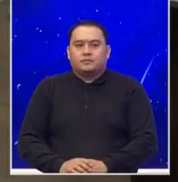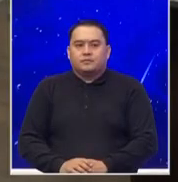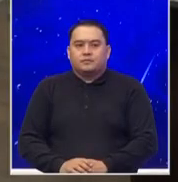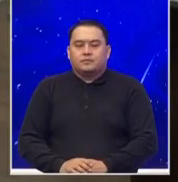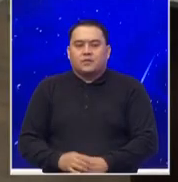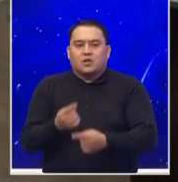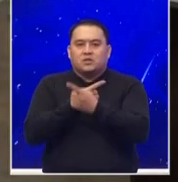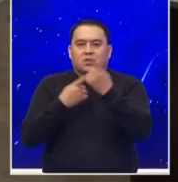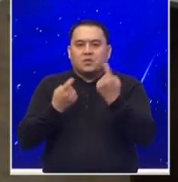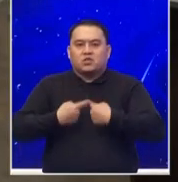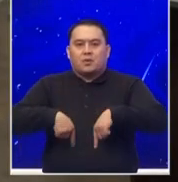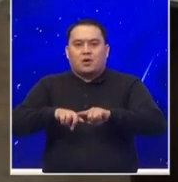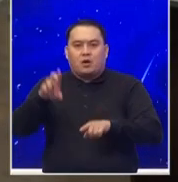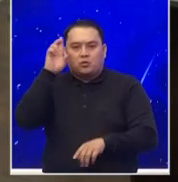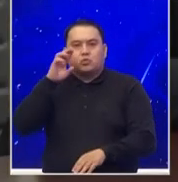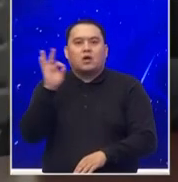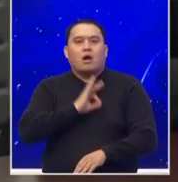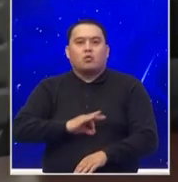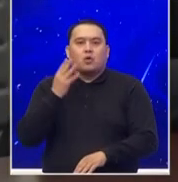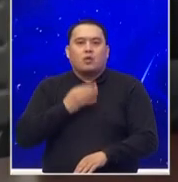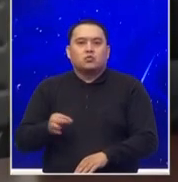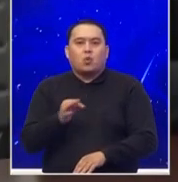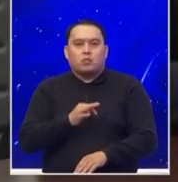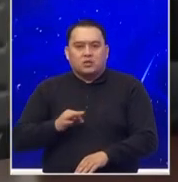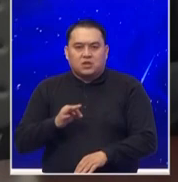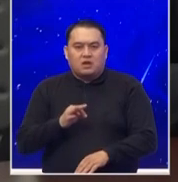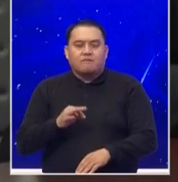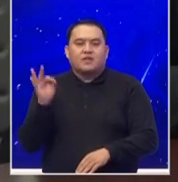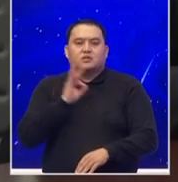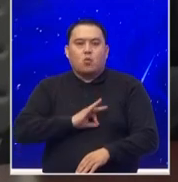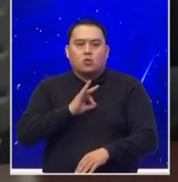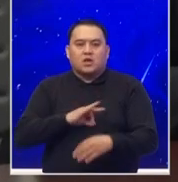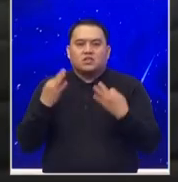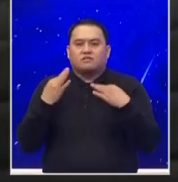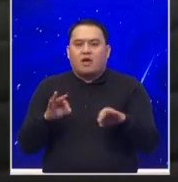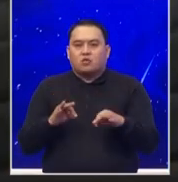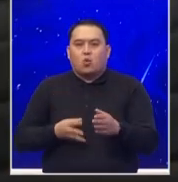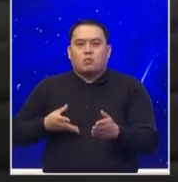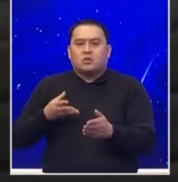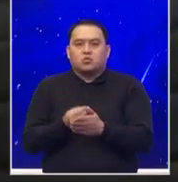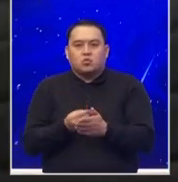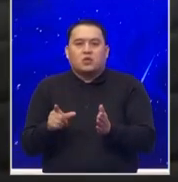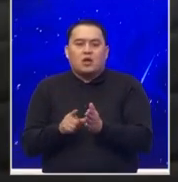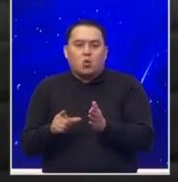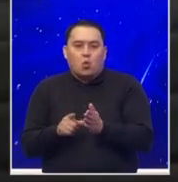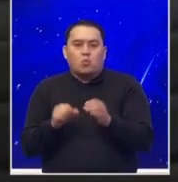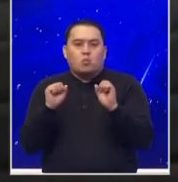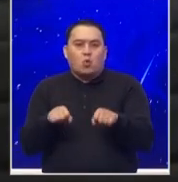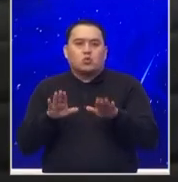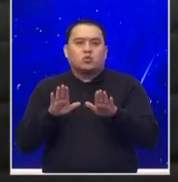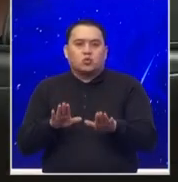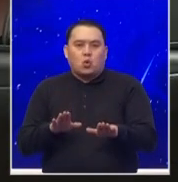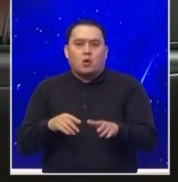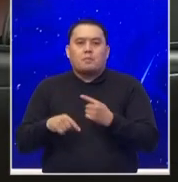По сообщениям Департамента государственных доходов Алматинской области, воспользоваться освобождением от уплаты подоходного налога могут только